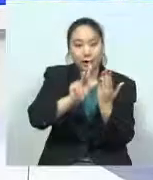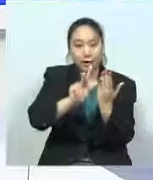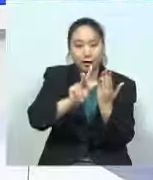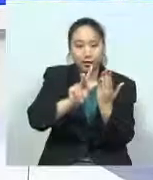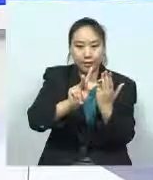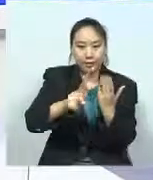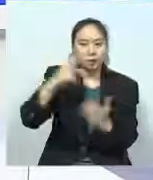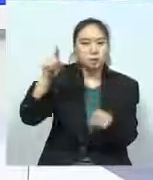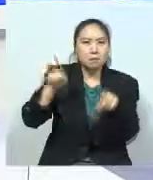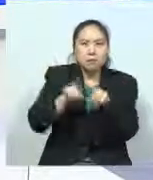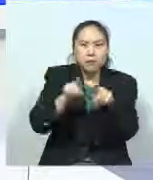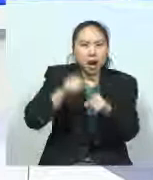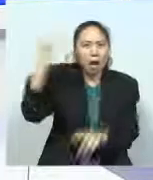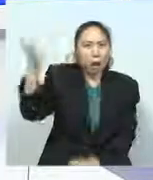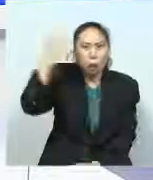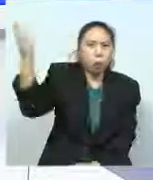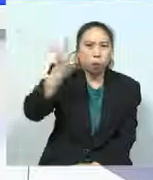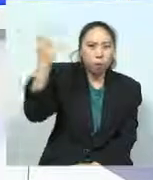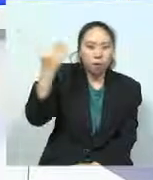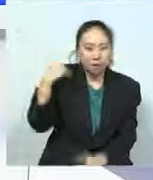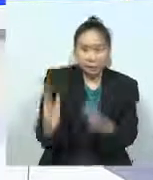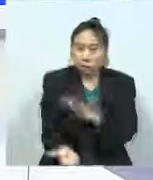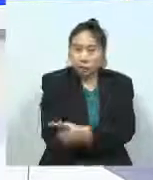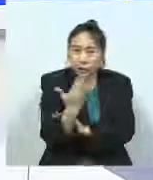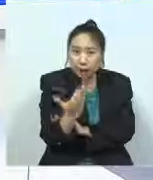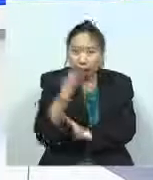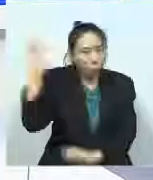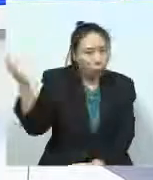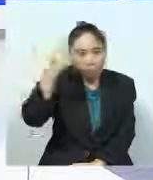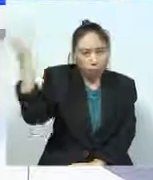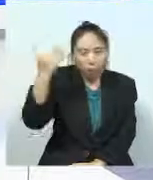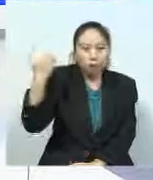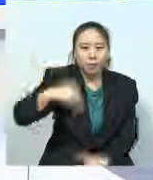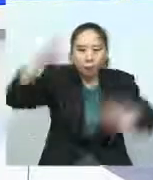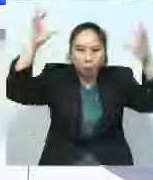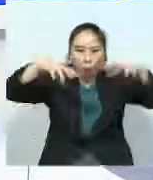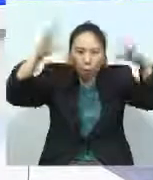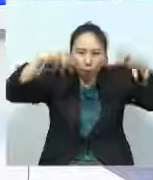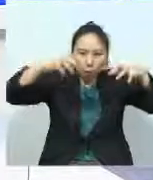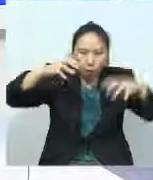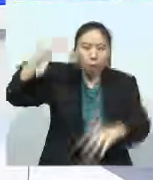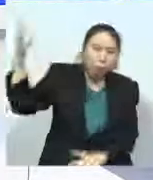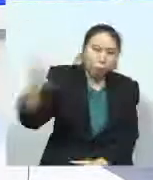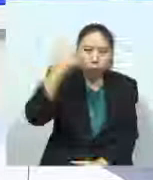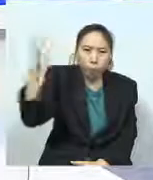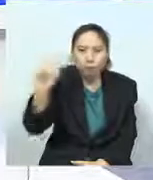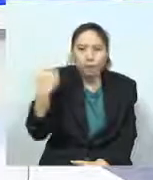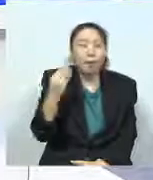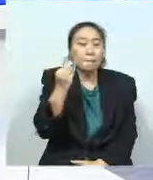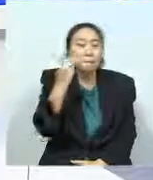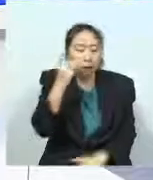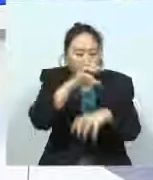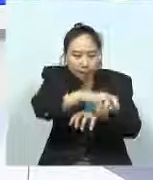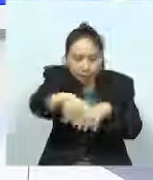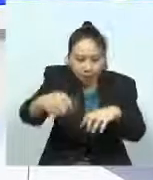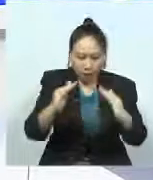าบอกว่าเป็นพายุหลงฤดูแล้วเกิดขึ้นเมื่อช่วงเช้ามืดที่ผ่านมานี่เองนะคะมีทั้งฝนตกหนักมีทั้งลมกระโชกแรงบ้านเรือนประช